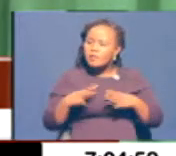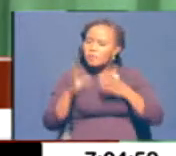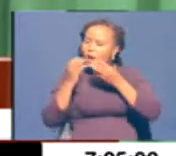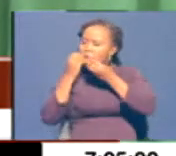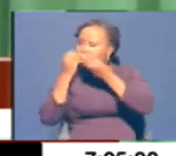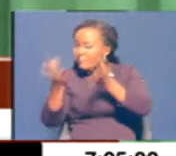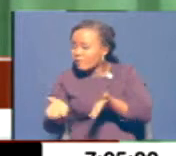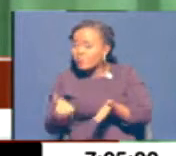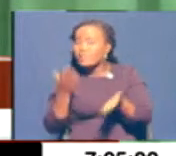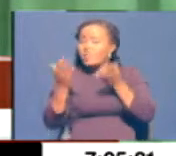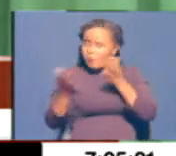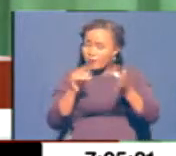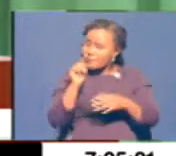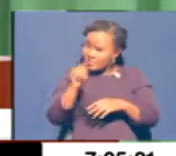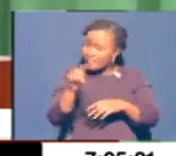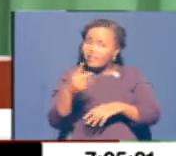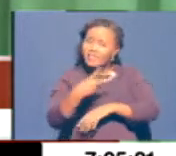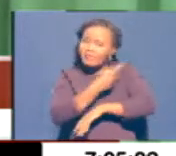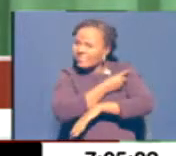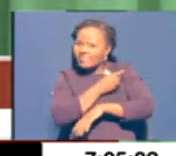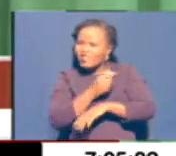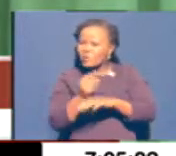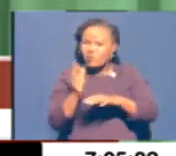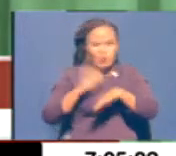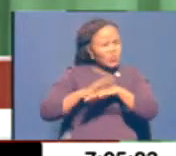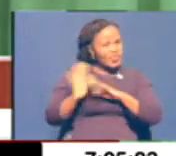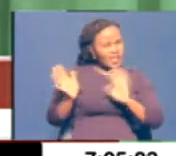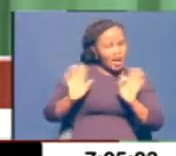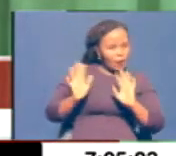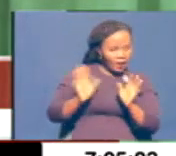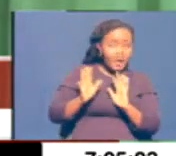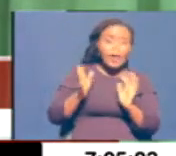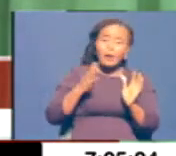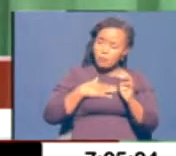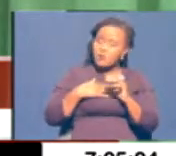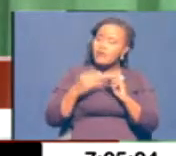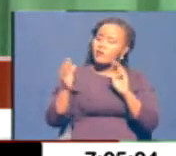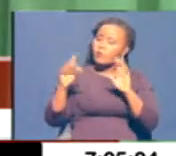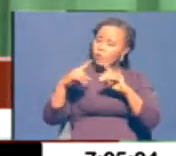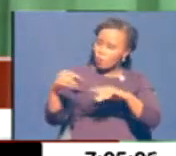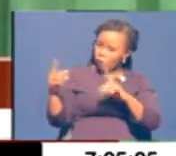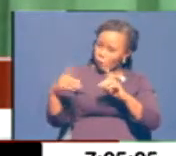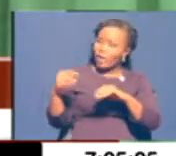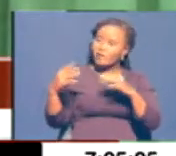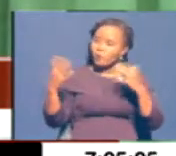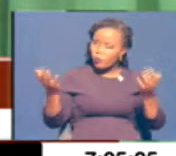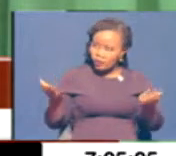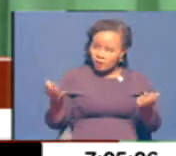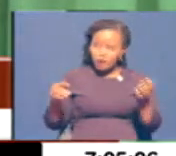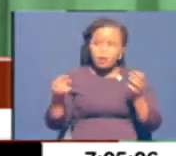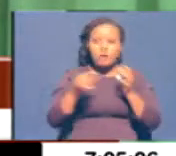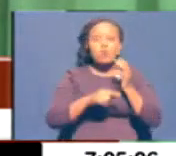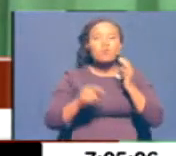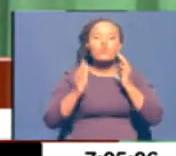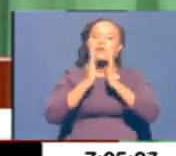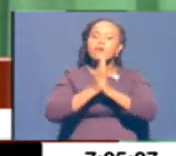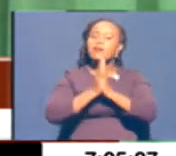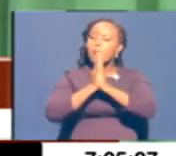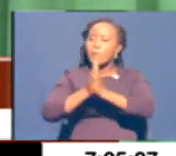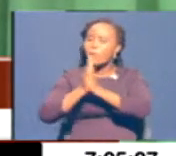pengine chanjo iko na hii, pengine iko ile. Mimi nataka niwaambie, tuombe kila